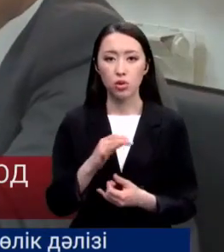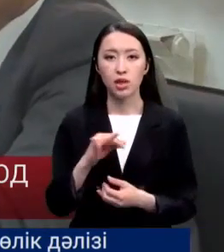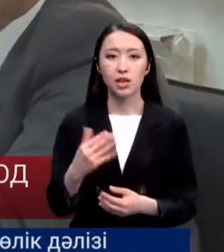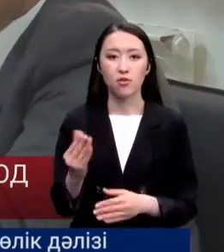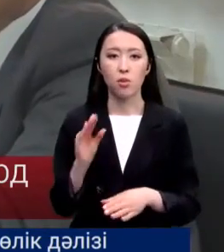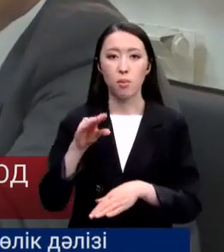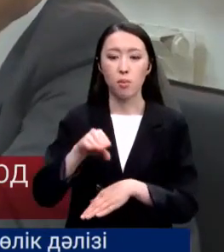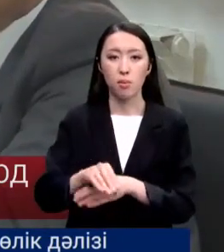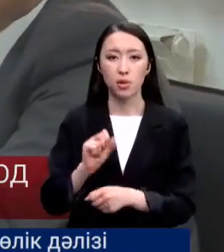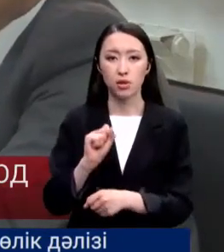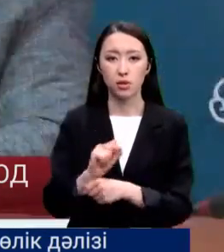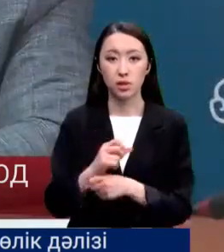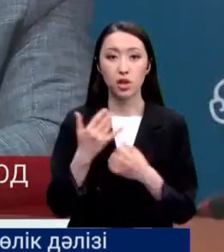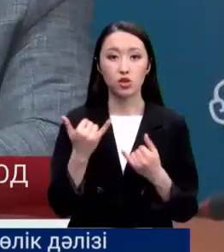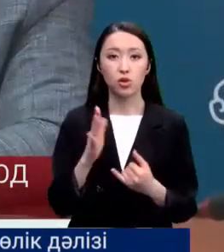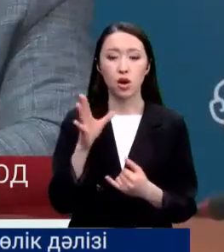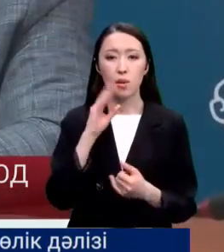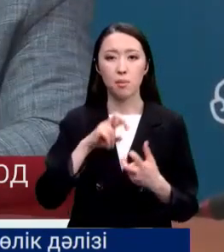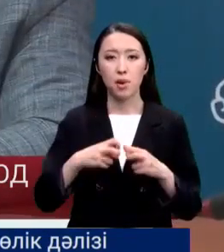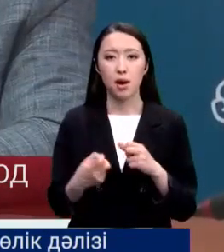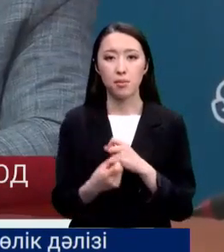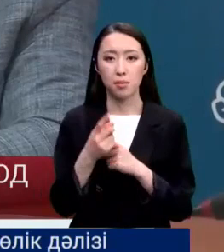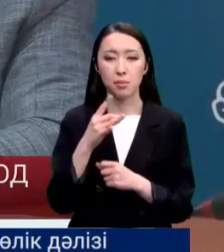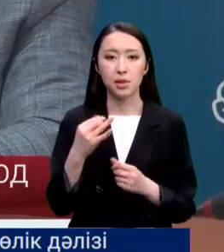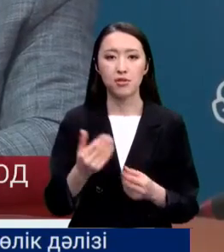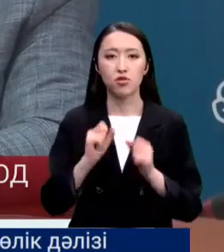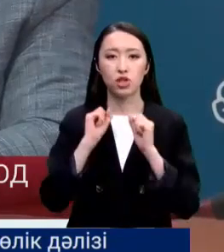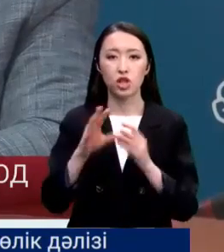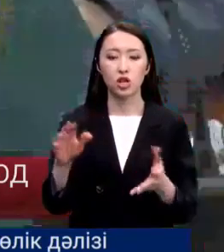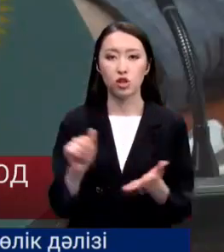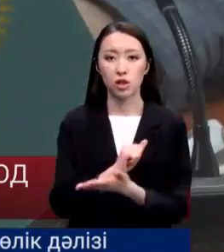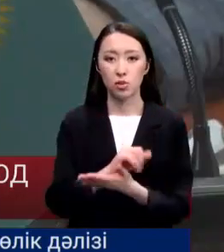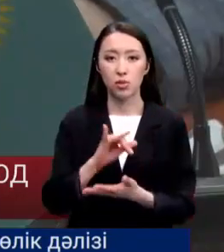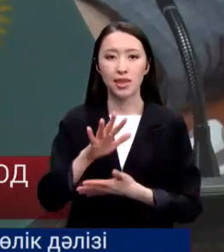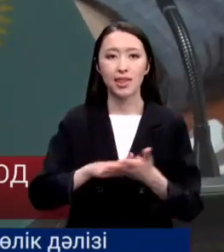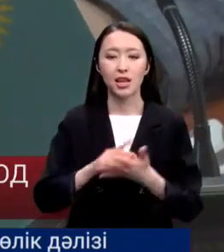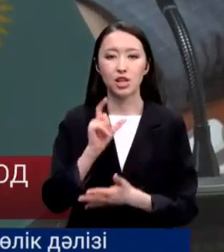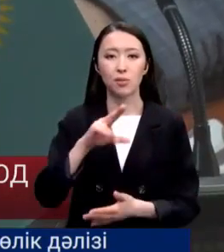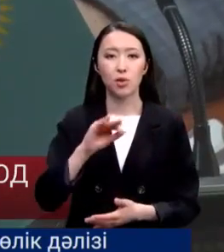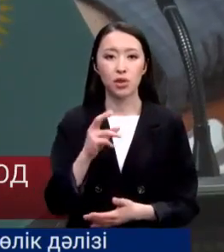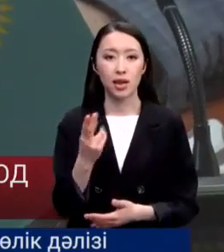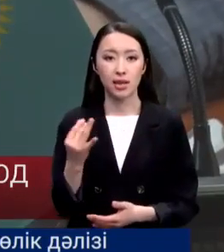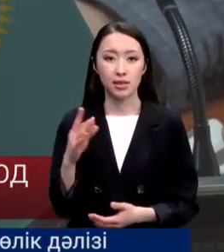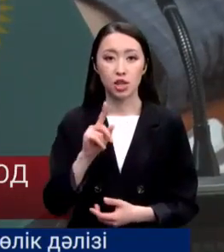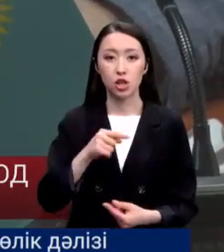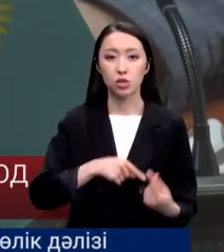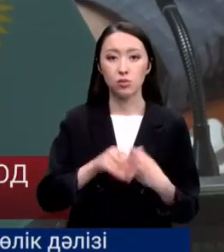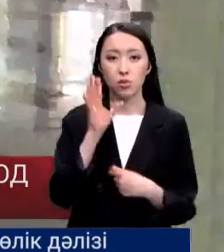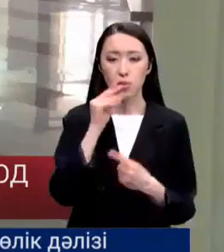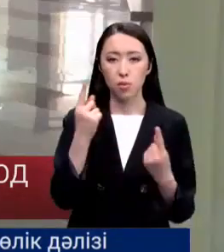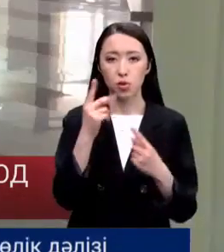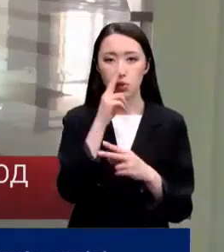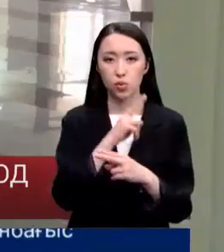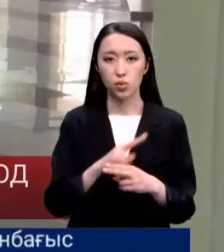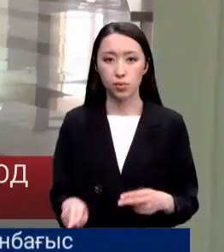может привести к проблемам при сдаче законченного объекта и его дальнейшей эксплуатации. Более того, предприниматель может понести большой ущерб.